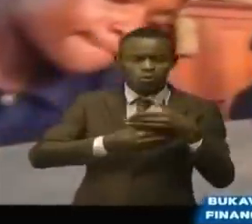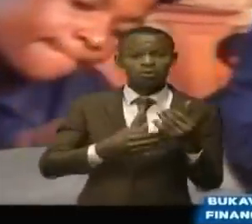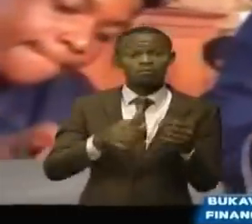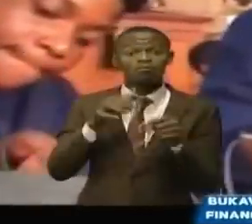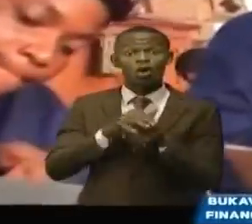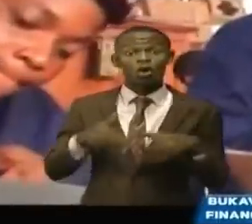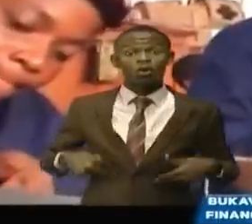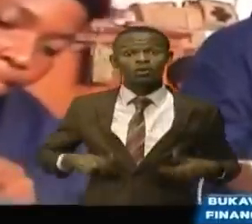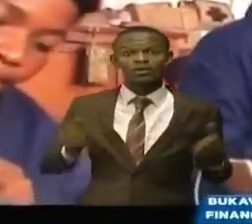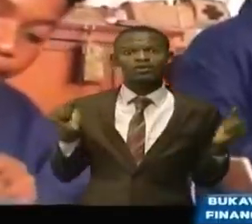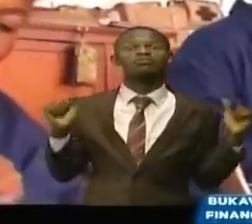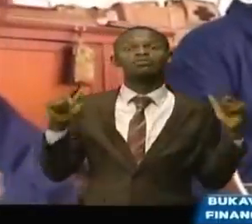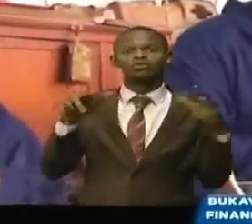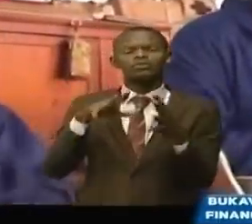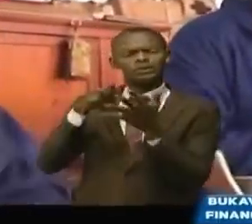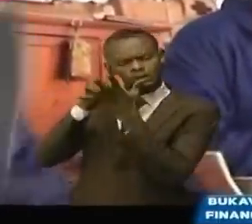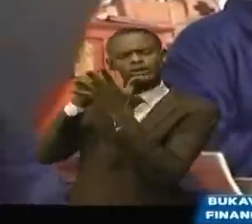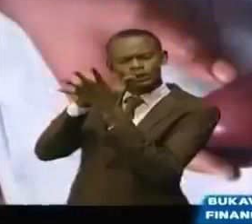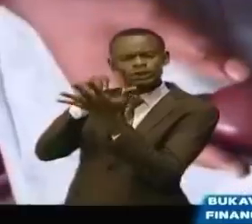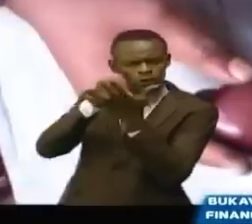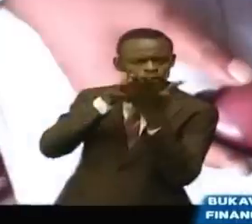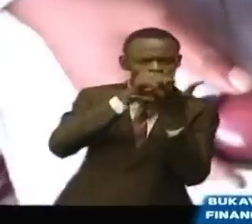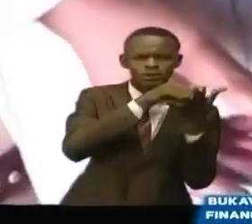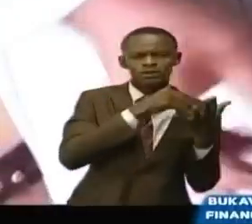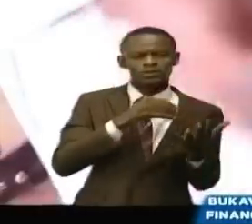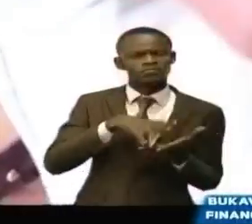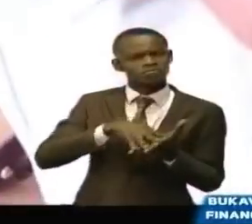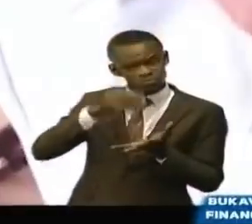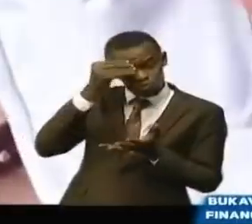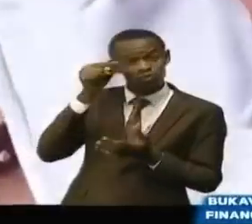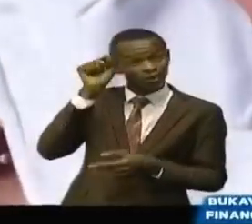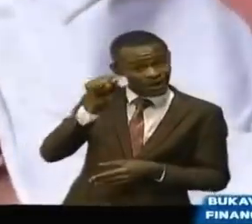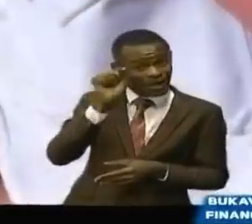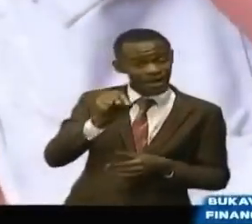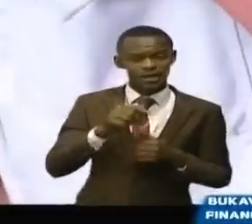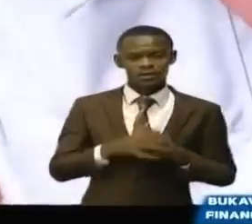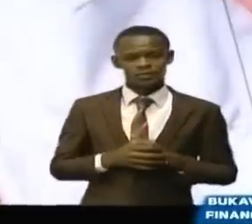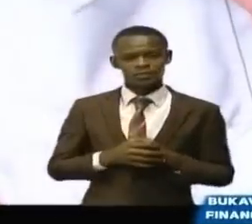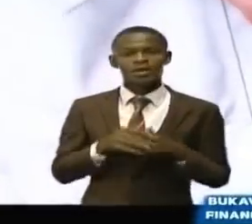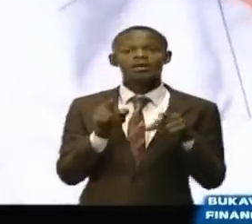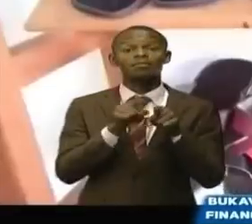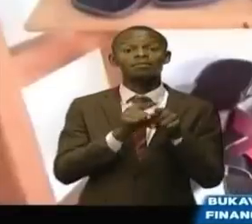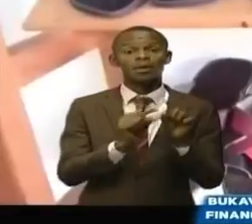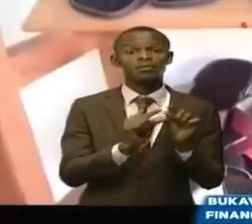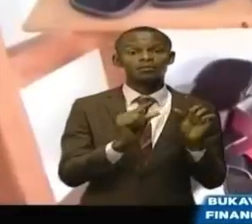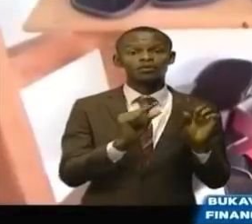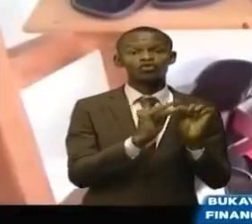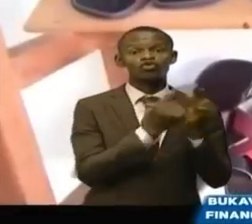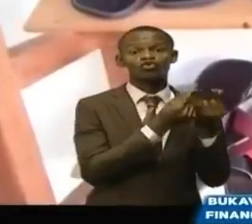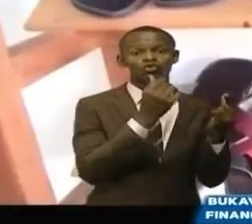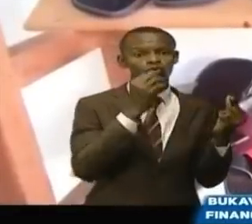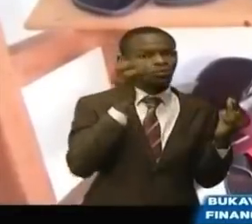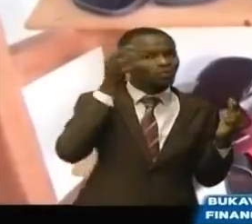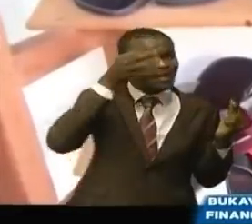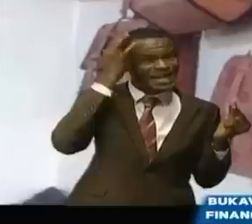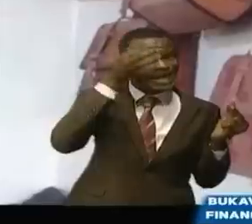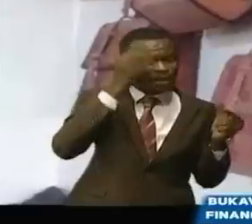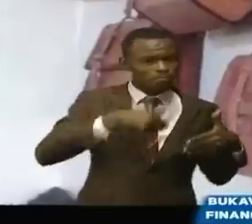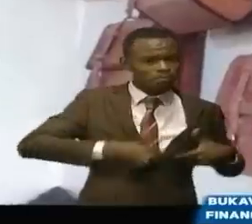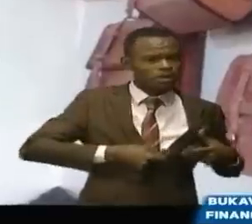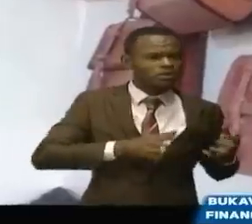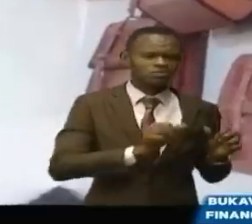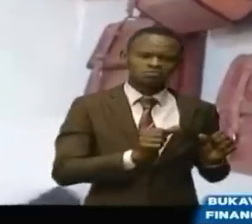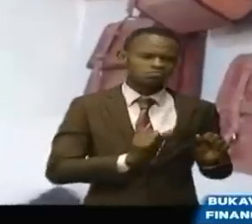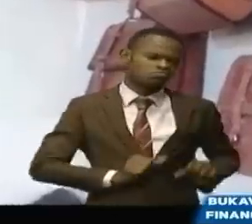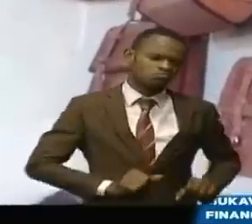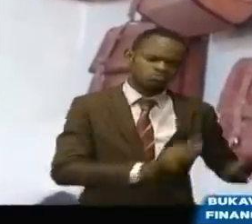réussi d'intégration sociale des jeunes désœuvreux et ceux issus des groupes armés. Ces apprenants ont reçu les